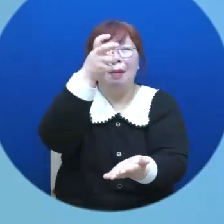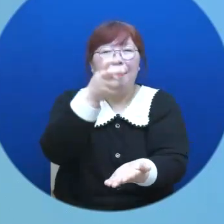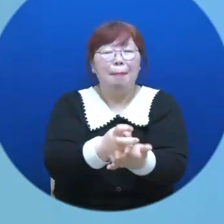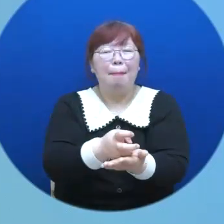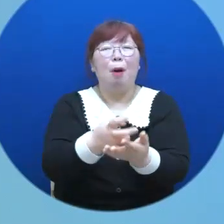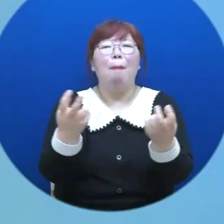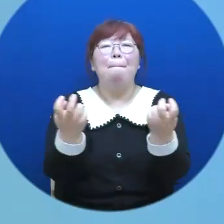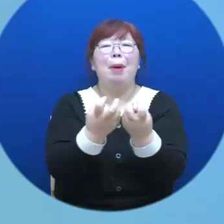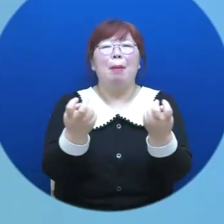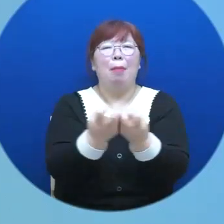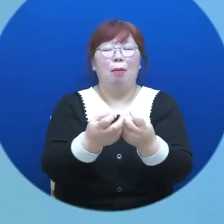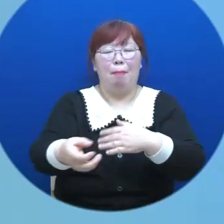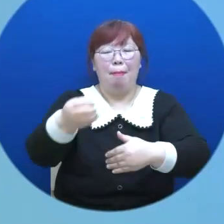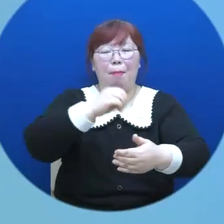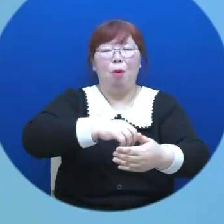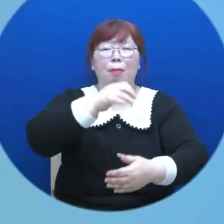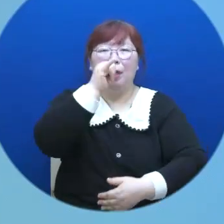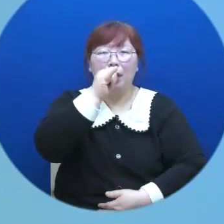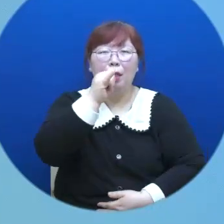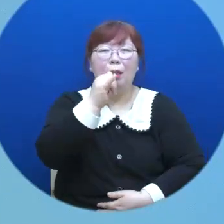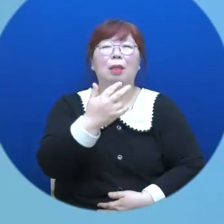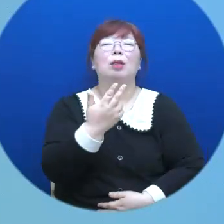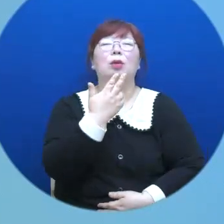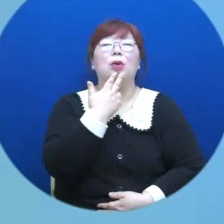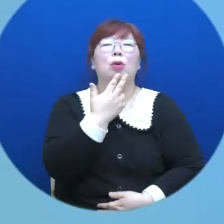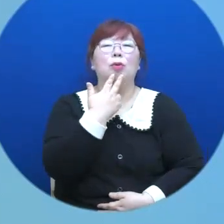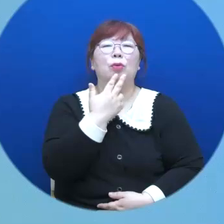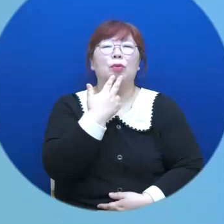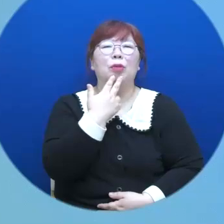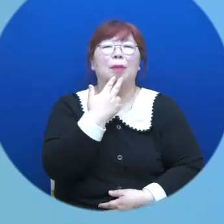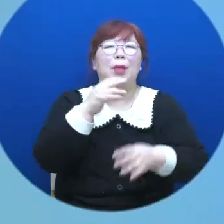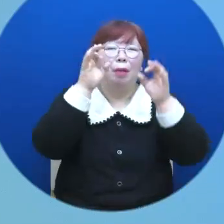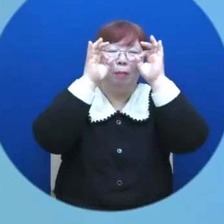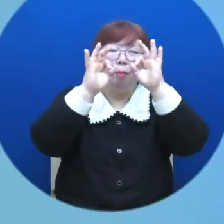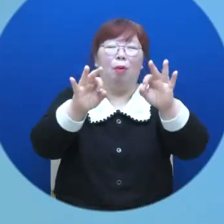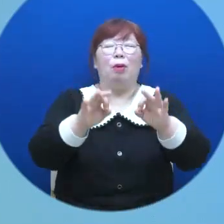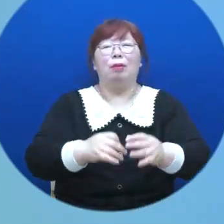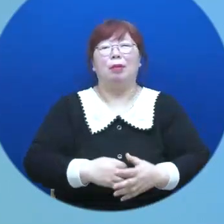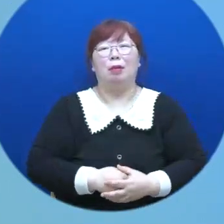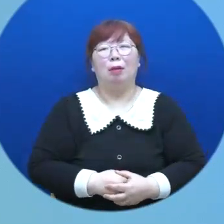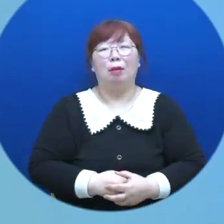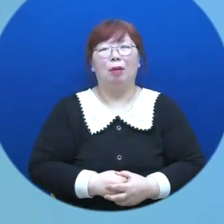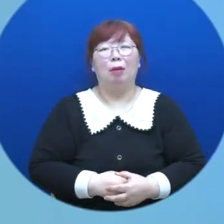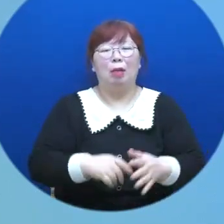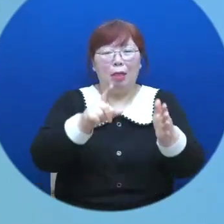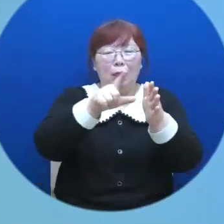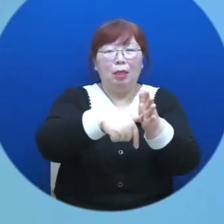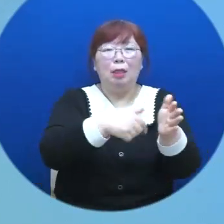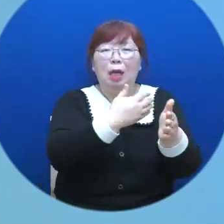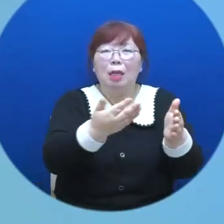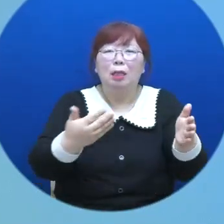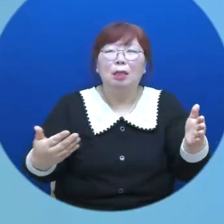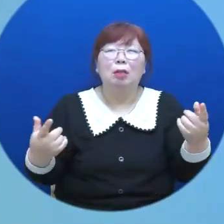있는 것을 뭐다? 요셉이 보고 있던 거예요. 시간이 흐름과 같이